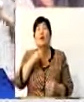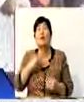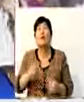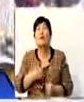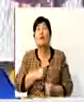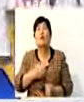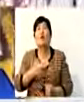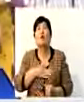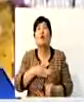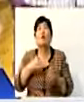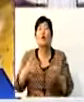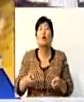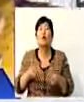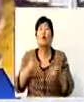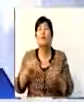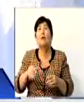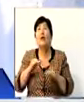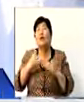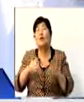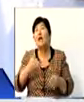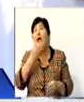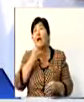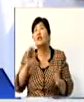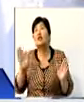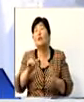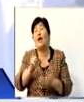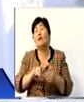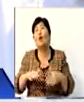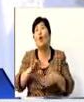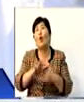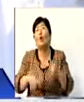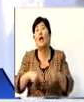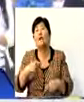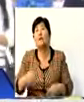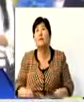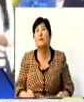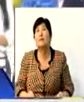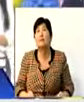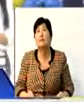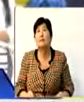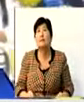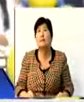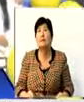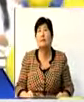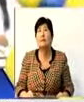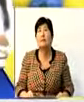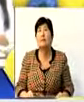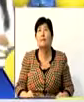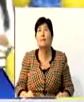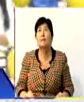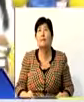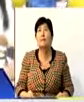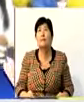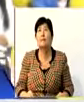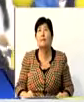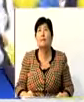қимастық, жүректерін толқыныс сербеген түлектердің әсем әніне ұласты. Енді ол күндер оралмайды